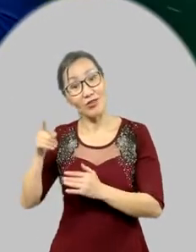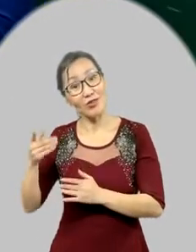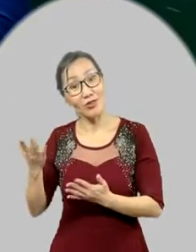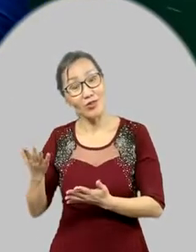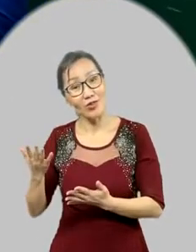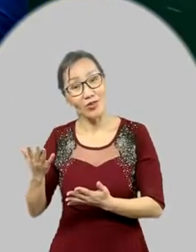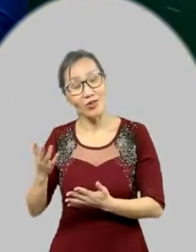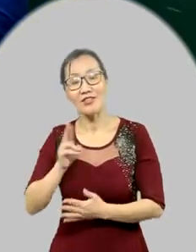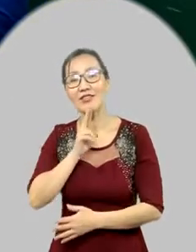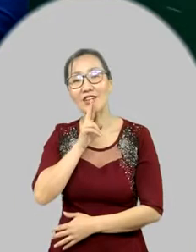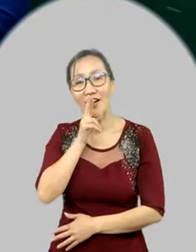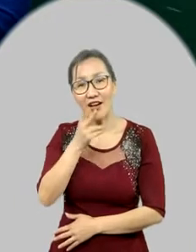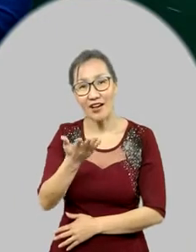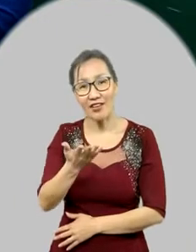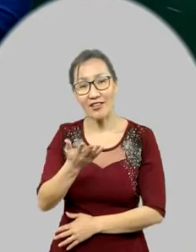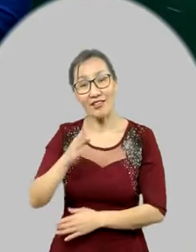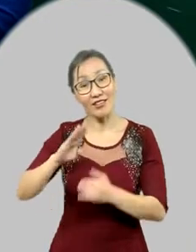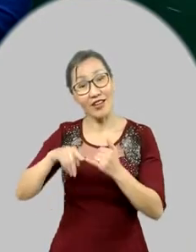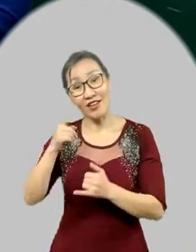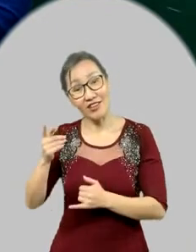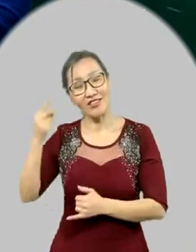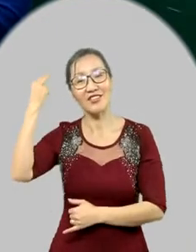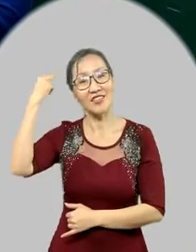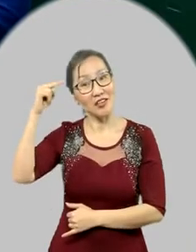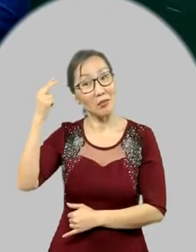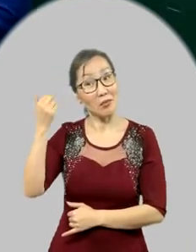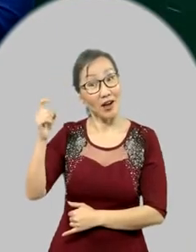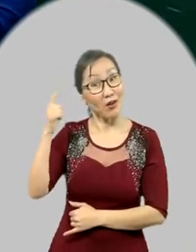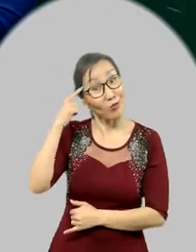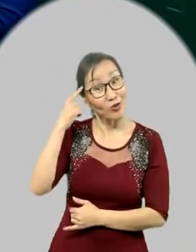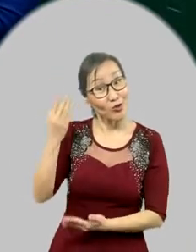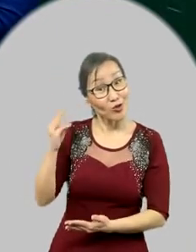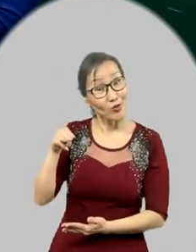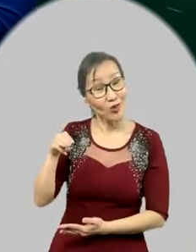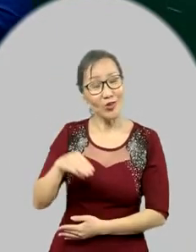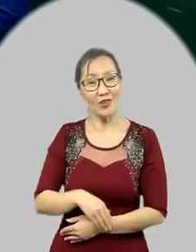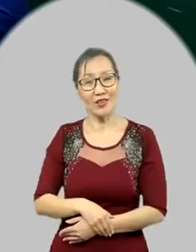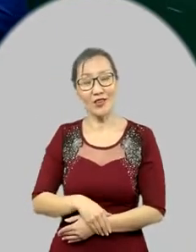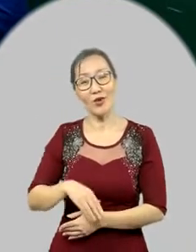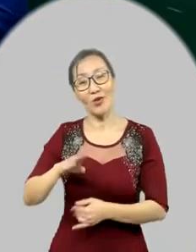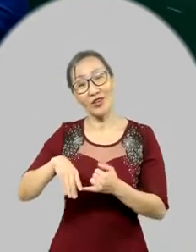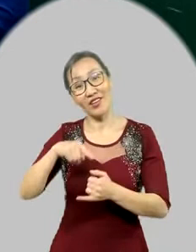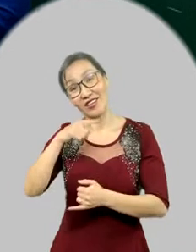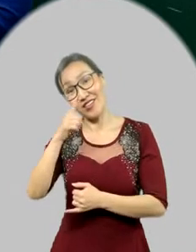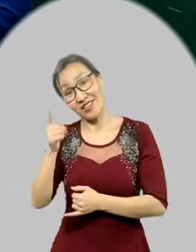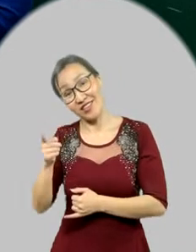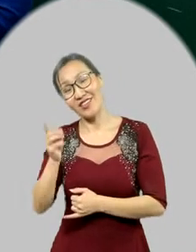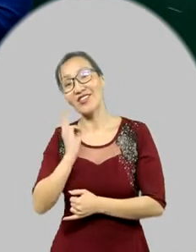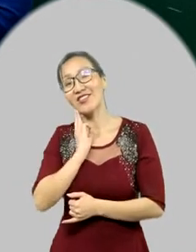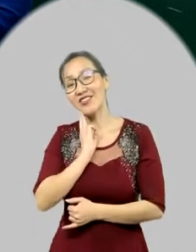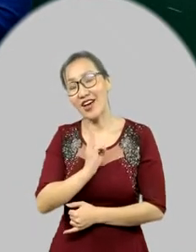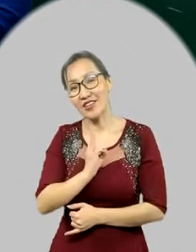дараа ягаан, цинхэр байгаа бах. За тийм байна. Үүний дараа шар,